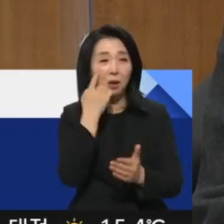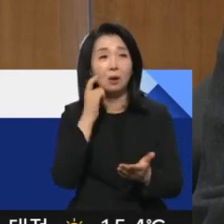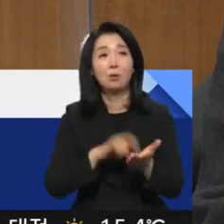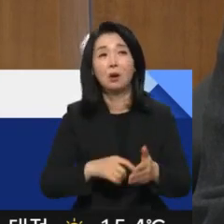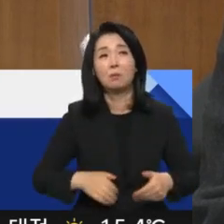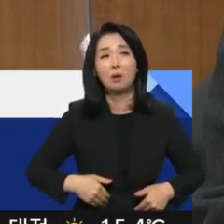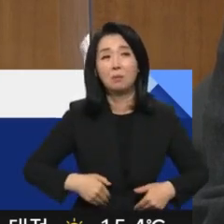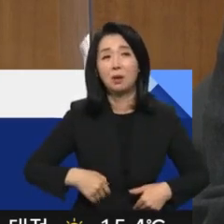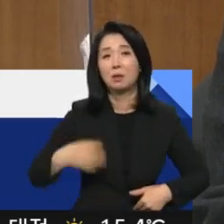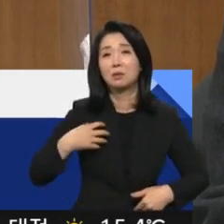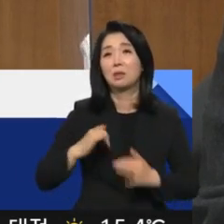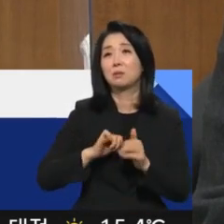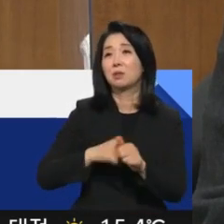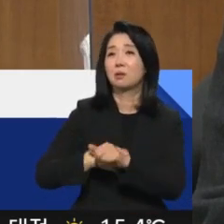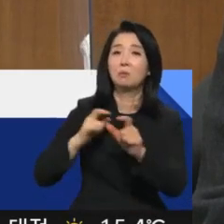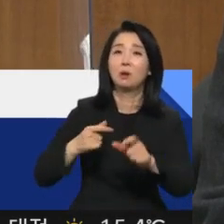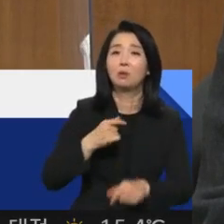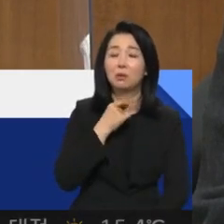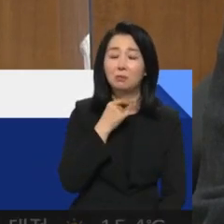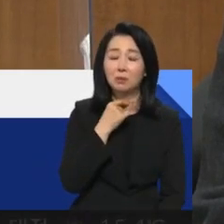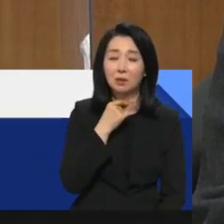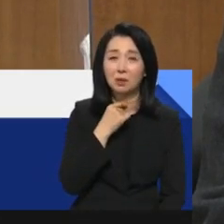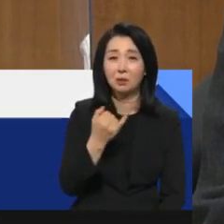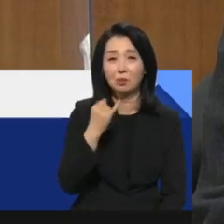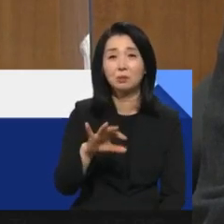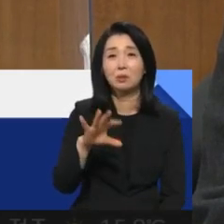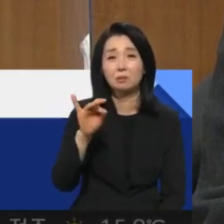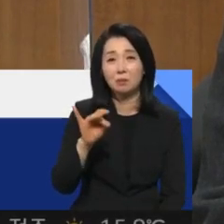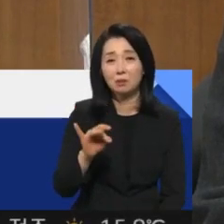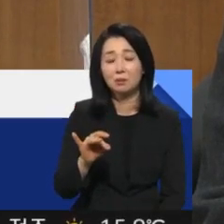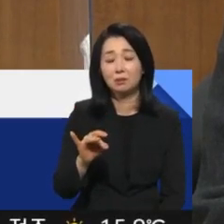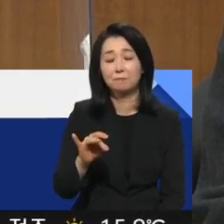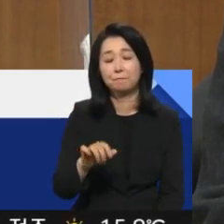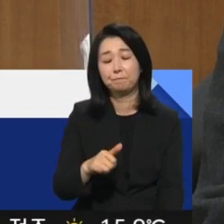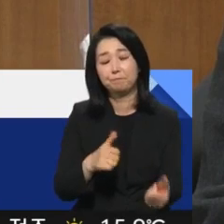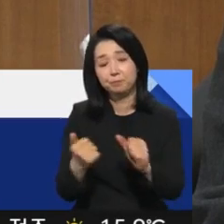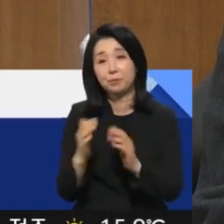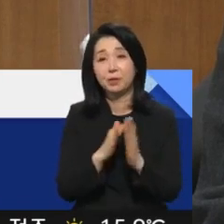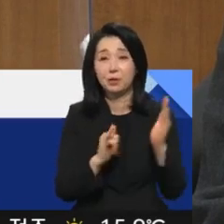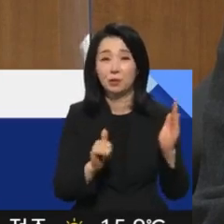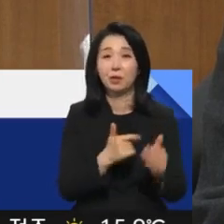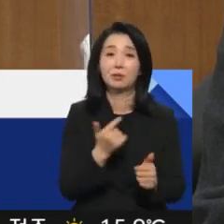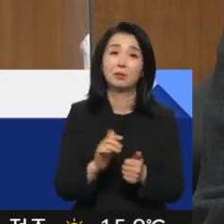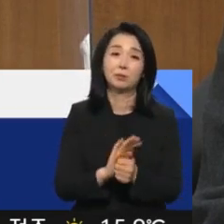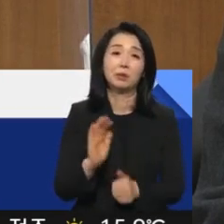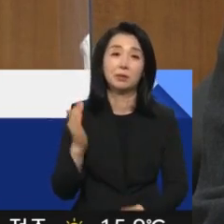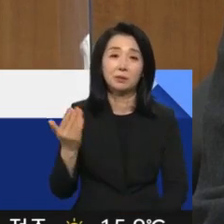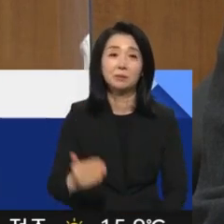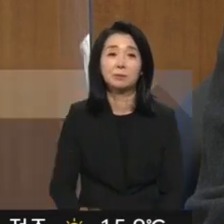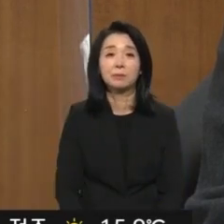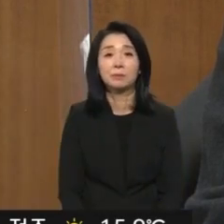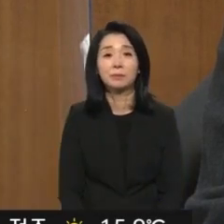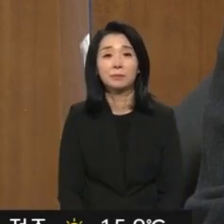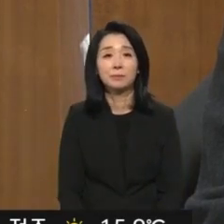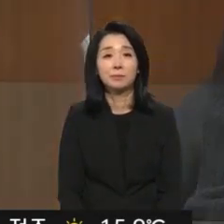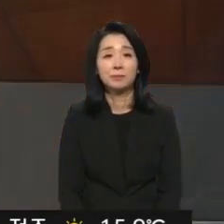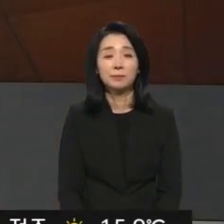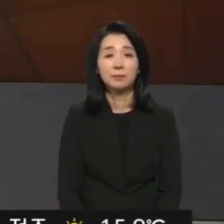책임자 처벌이며 동생을 먼저 떠나보낸 우리 가족에게 가장 큰 위로가 될 것입니다